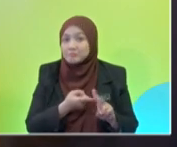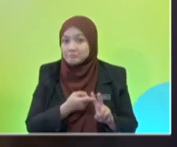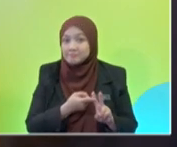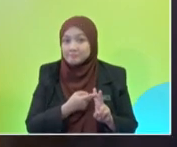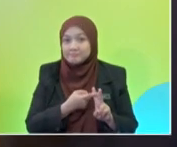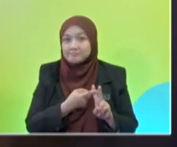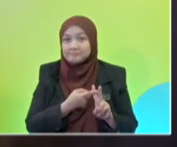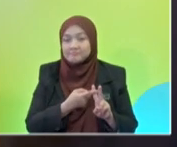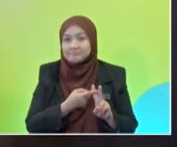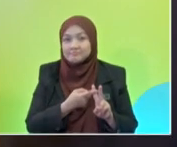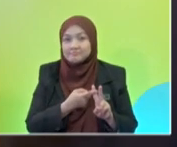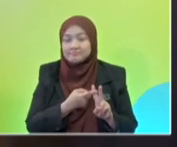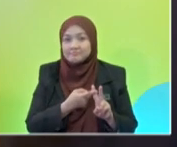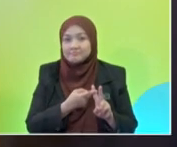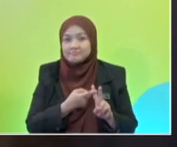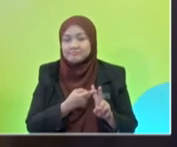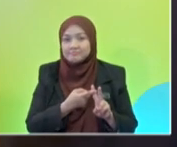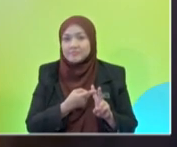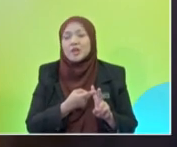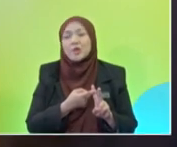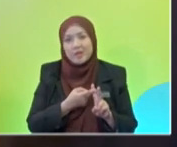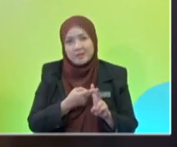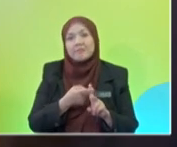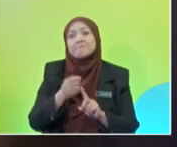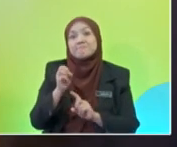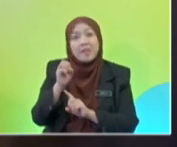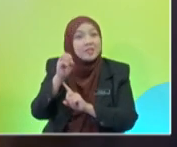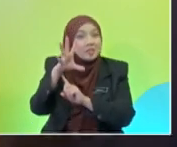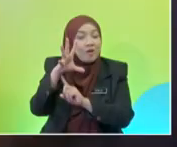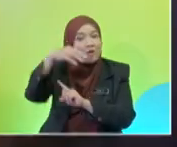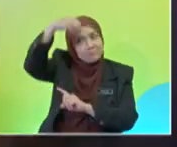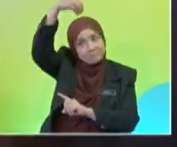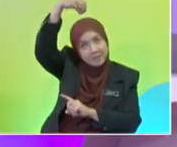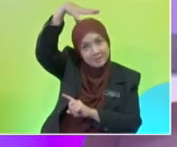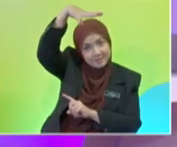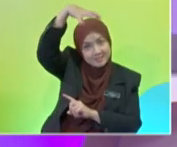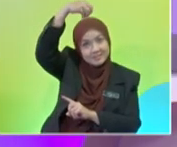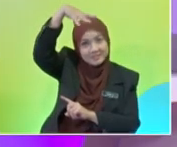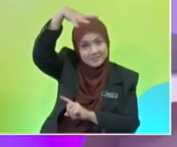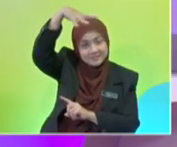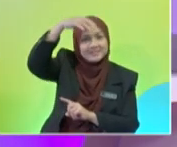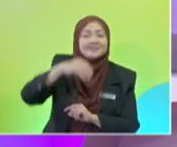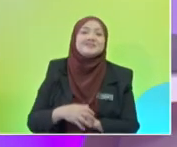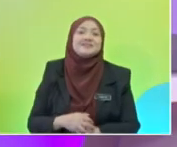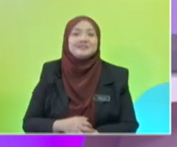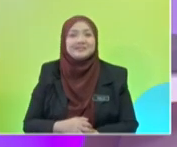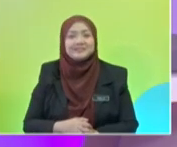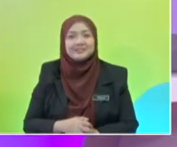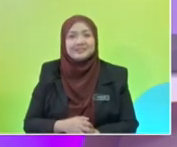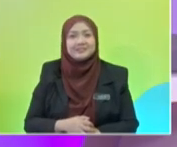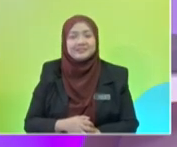ini itu macam mental atau lampu betul ini adalah lampu contoh lampu